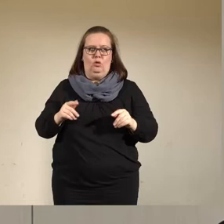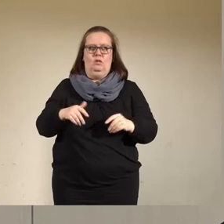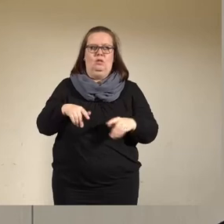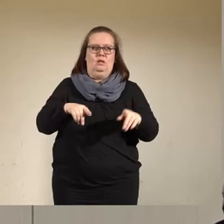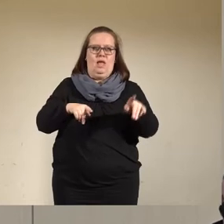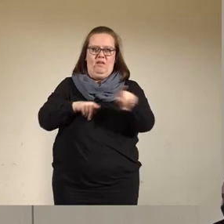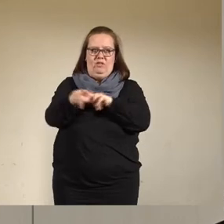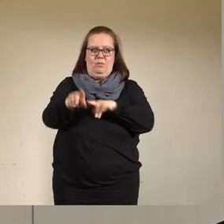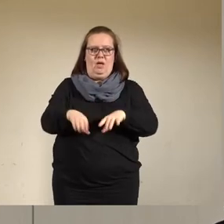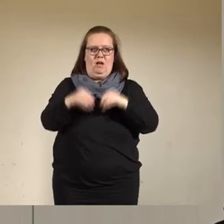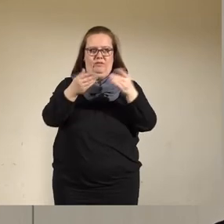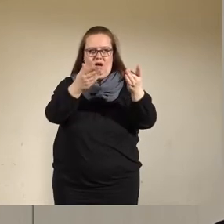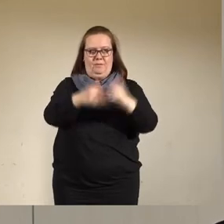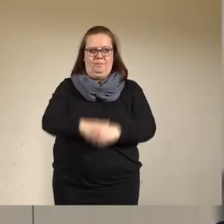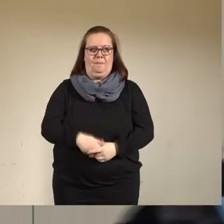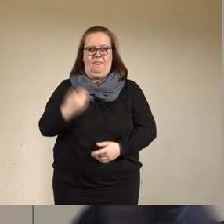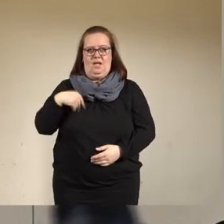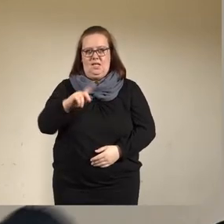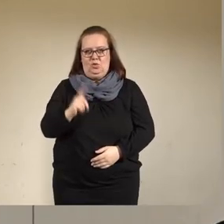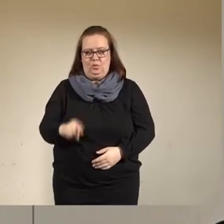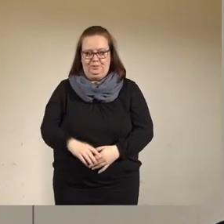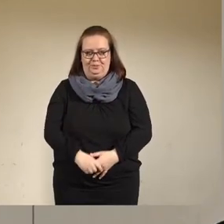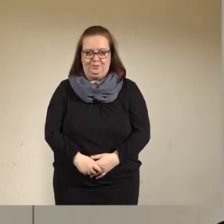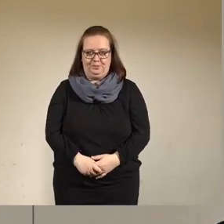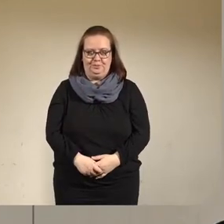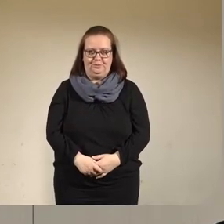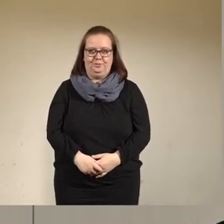die FDP-Fraktion. Bitte schön, Herr Zastrow.